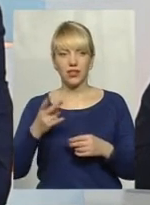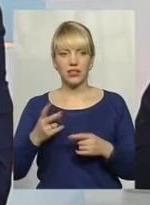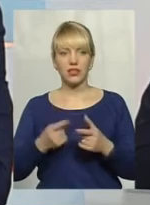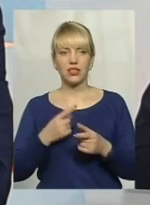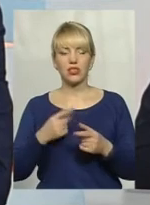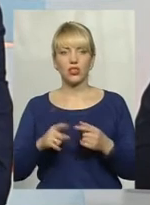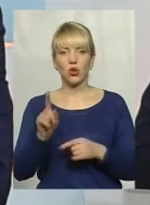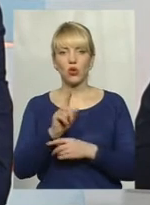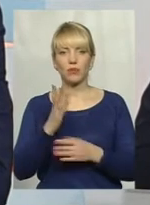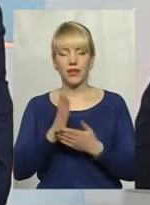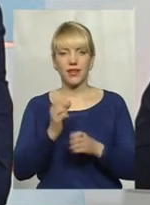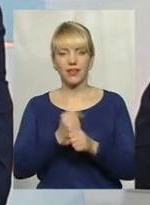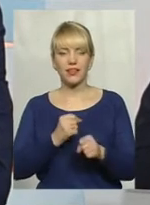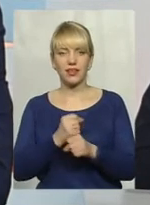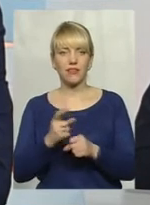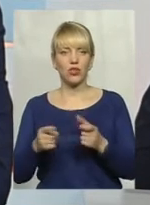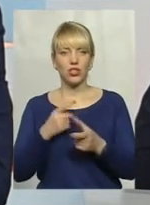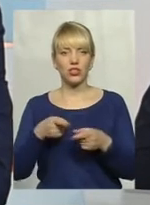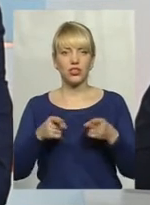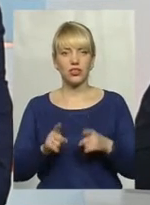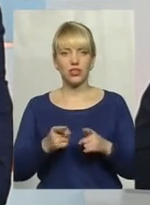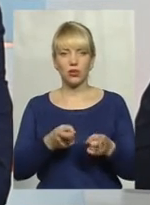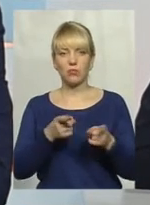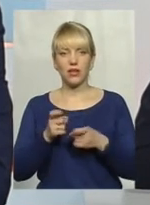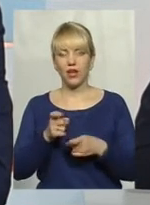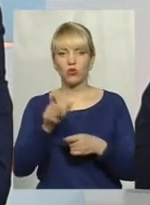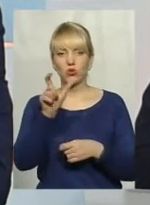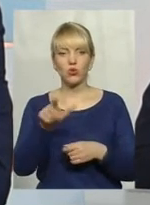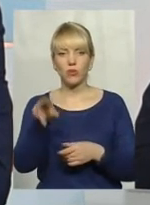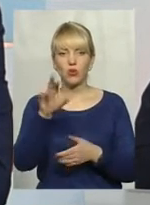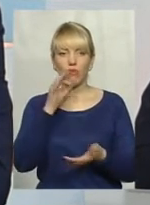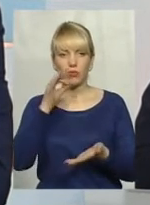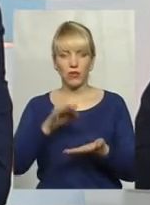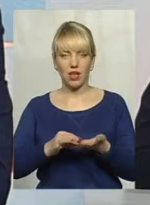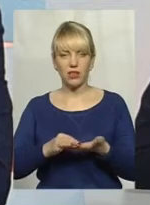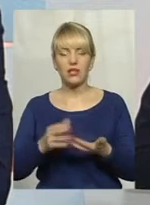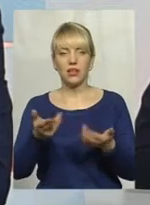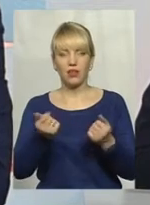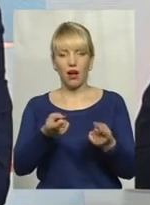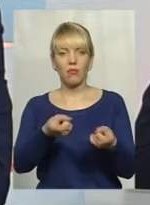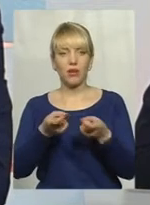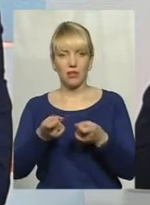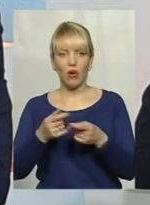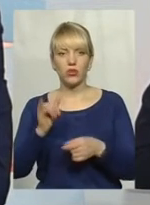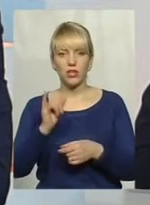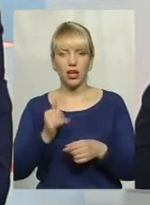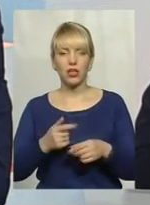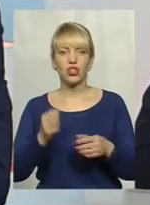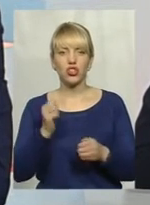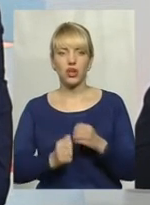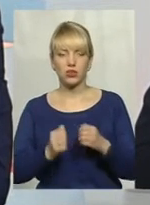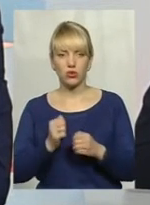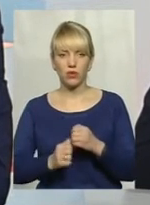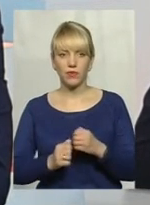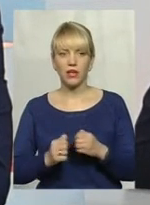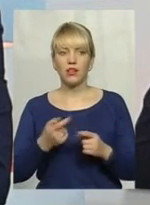є дієвою і чи дійсно притягуються особи до відповідальності. Так, притягуються, і дуже часто